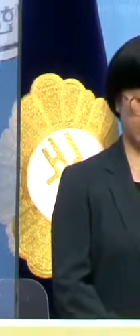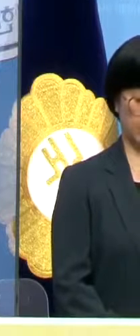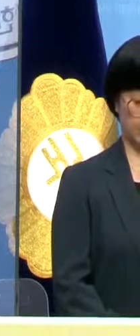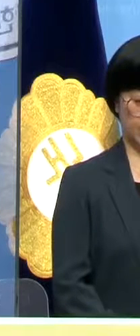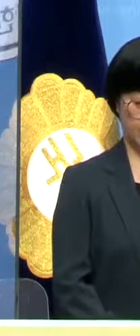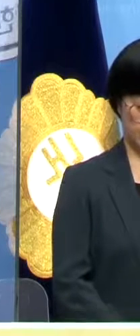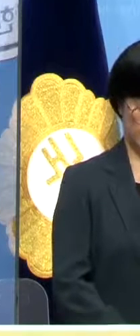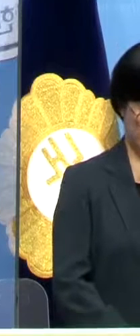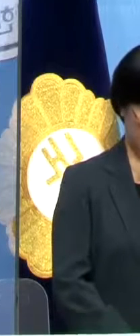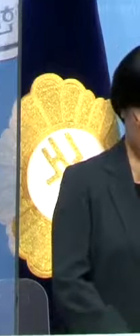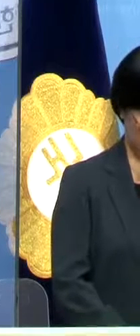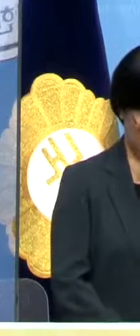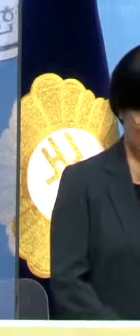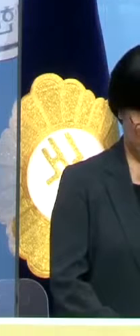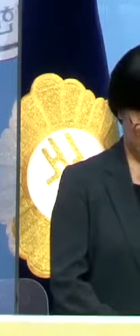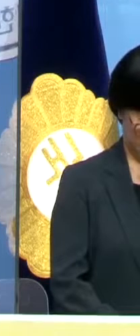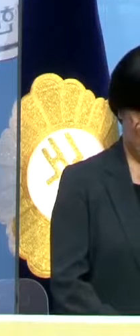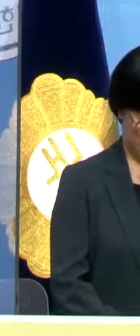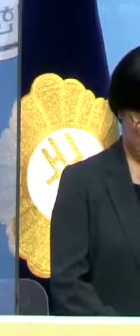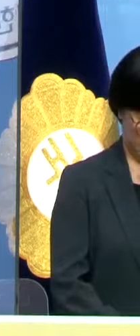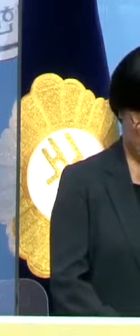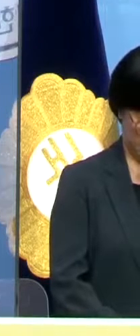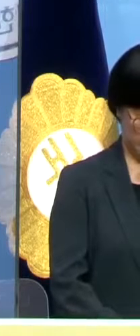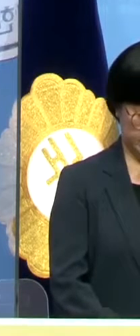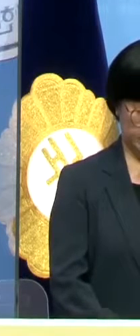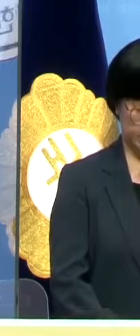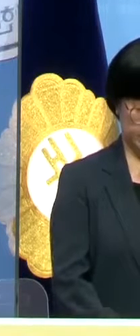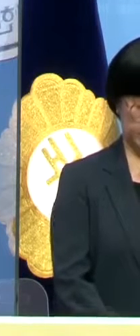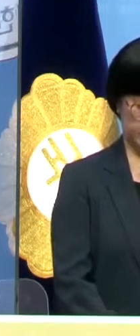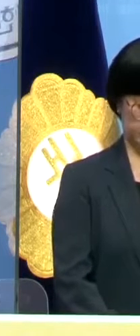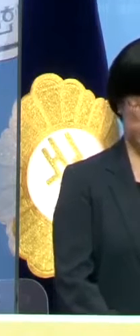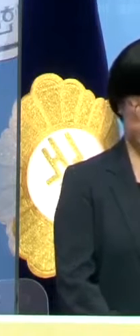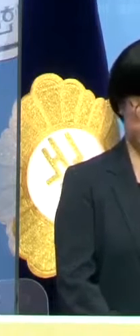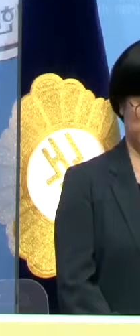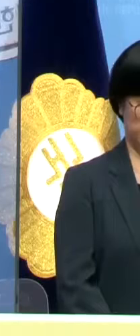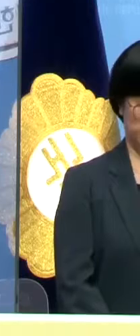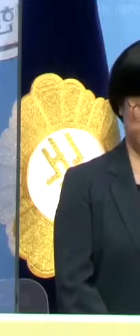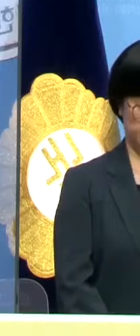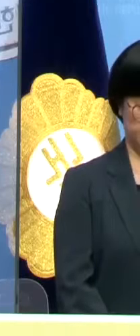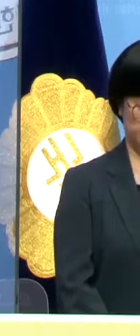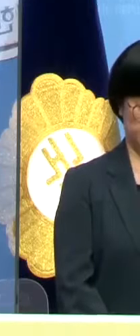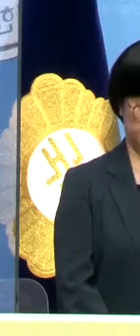아 6월 18 앙카 우퍼 버커루 얕아 아